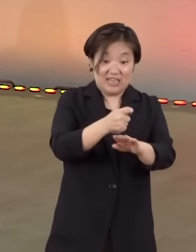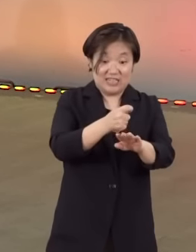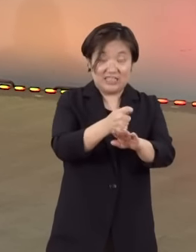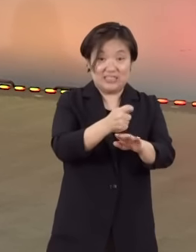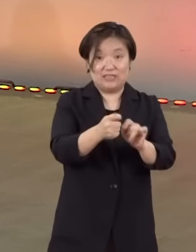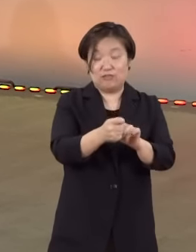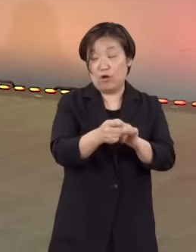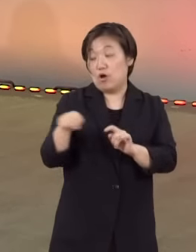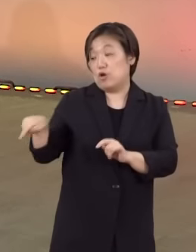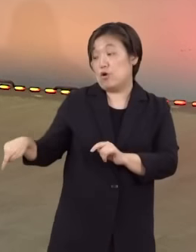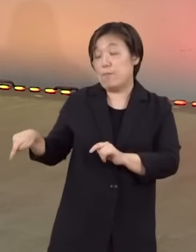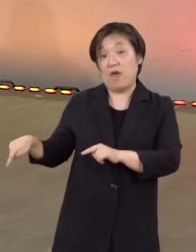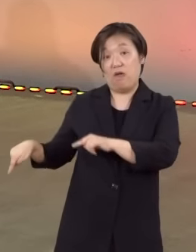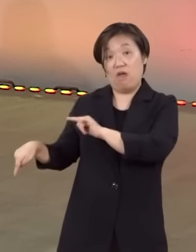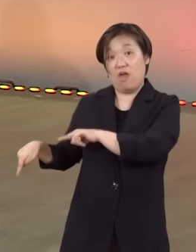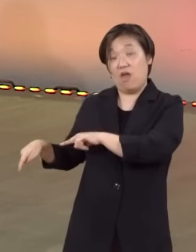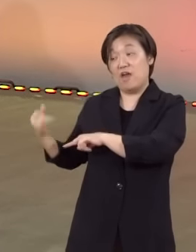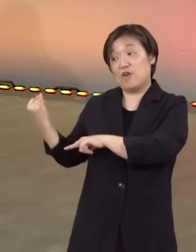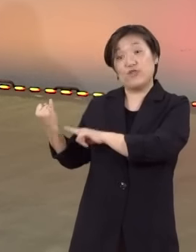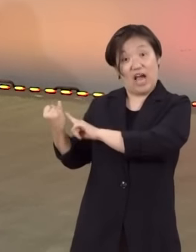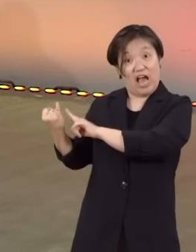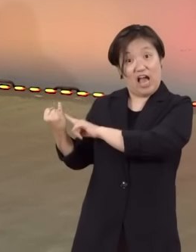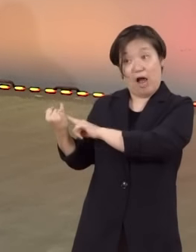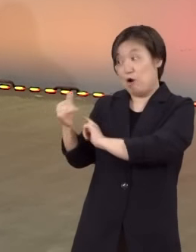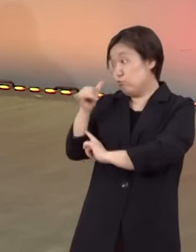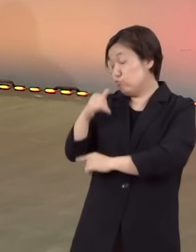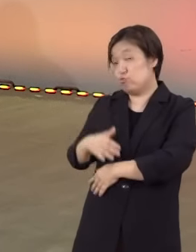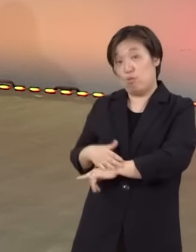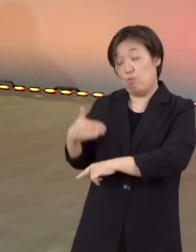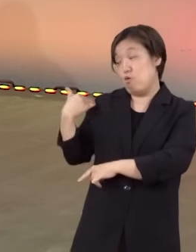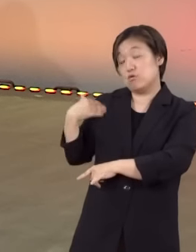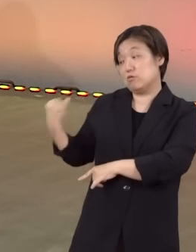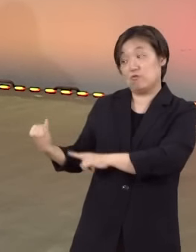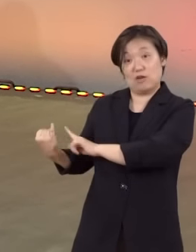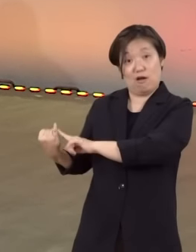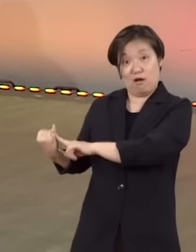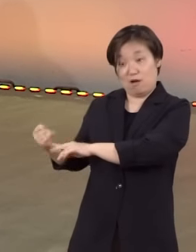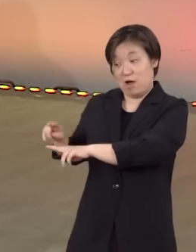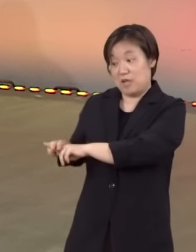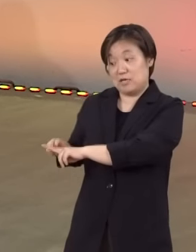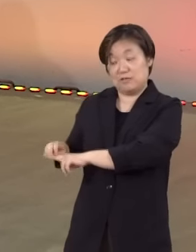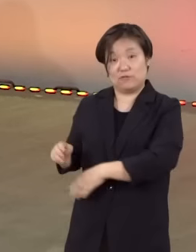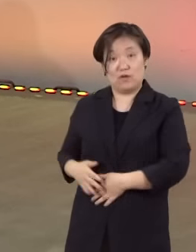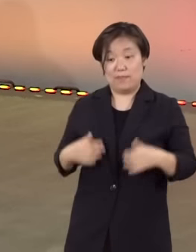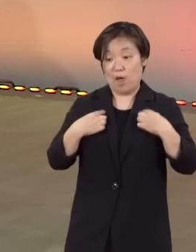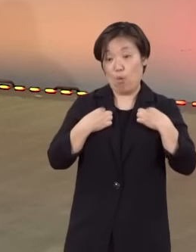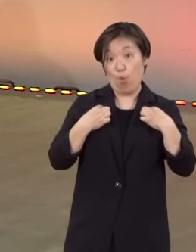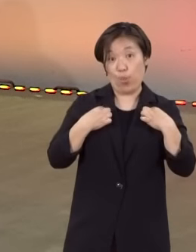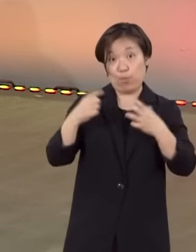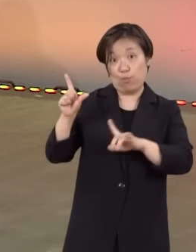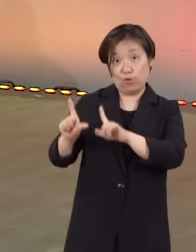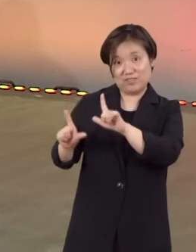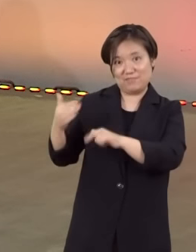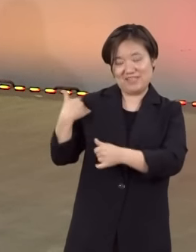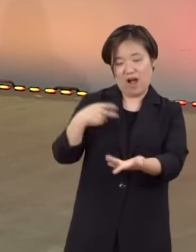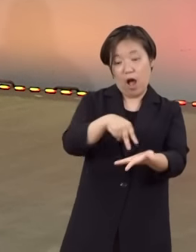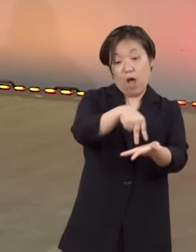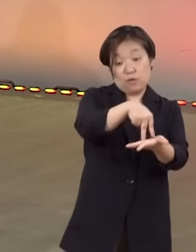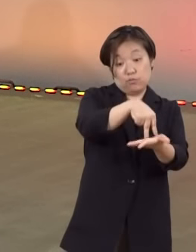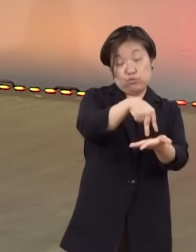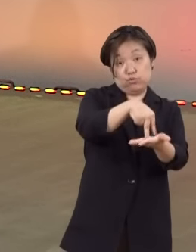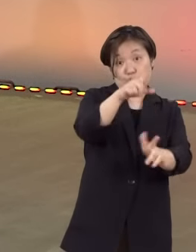계시던데 복장이 그 당시 엘리베이터에서 봤던 미모의 여성분